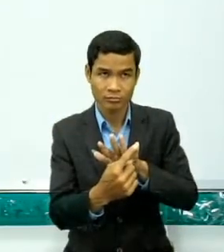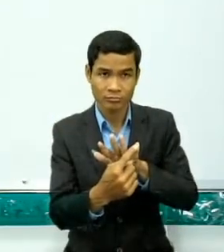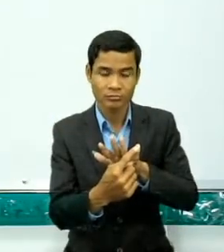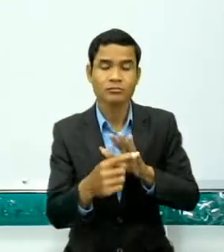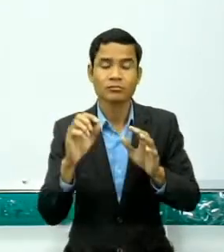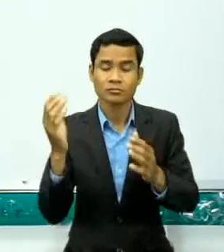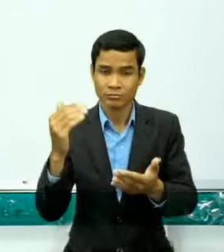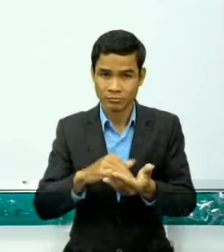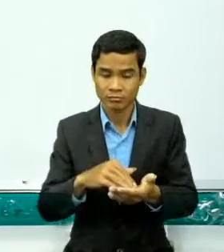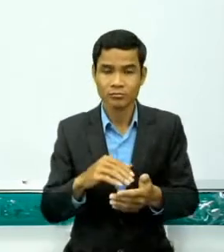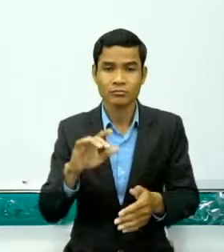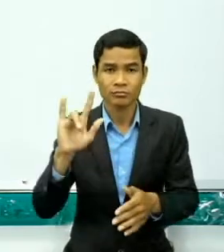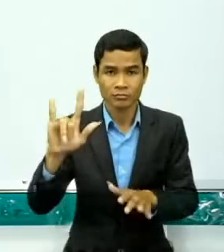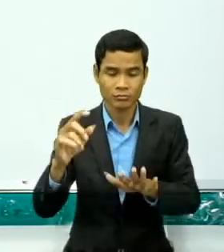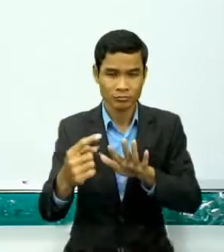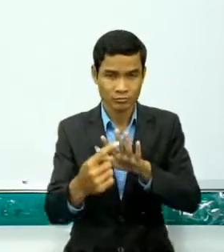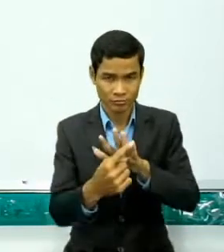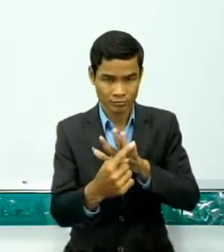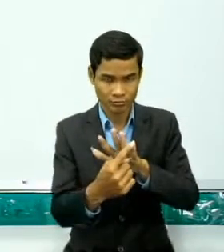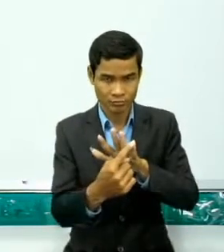ចាម្ដងទៀតកូនបើ